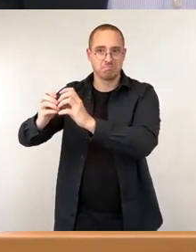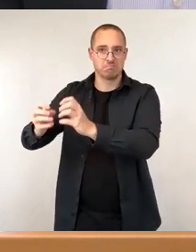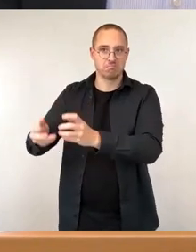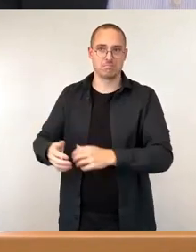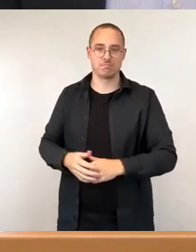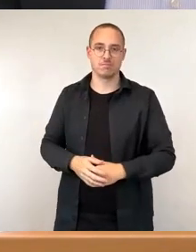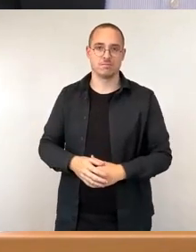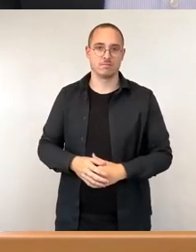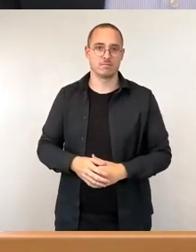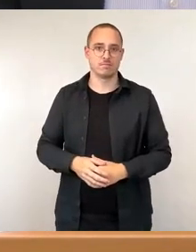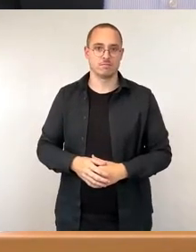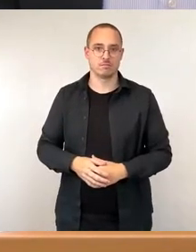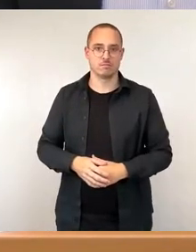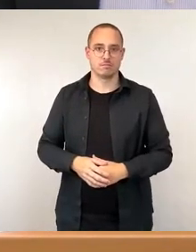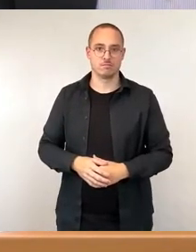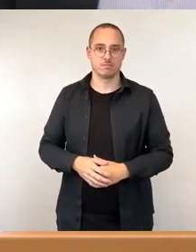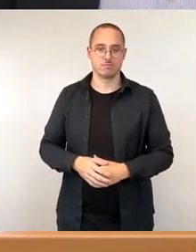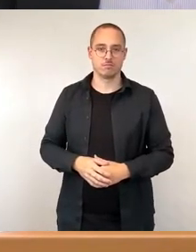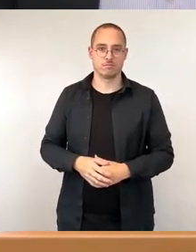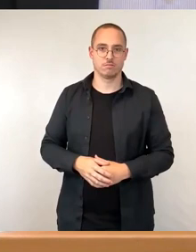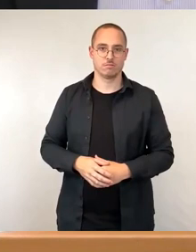Wir haben nichts da hier.